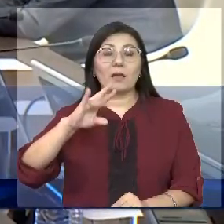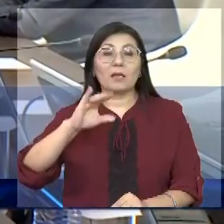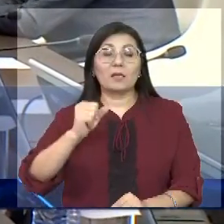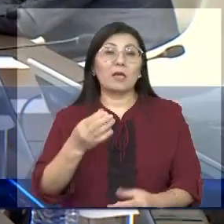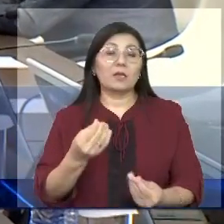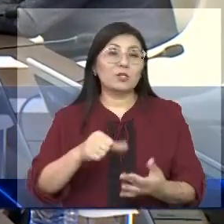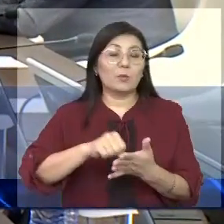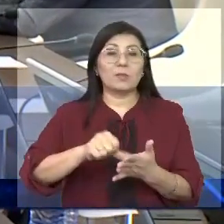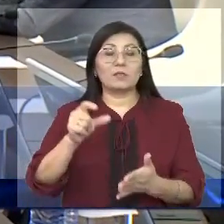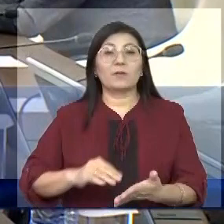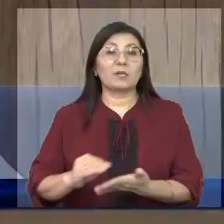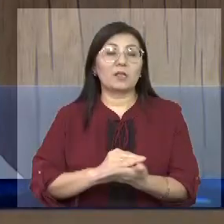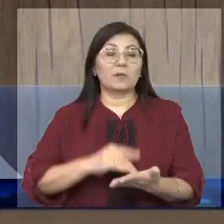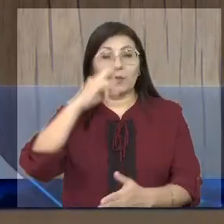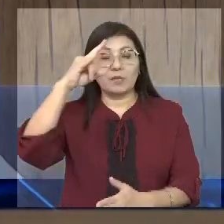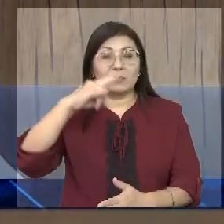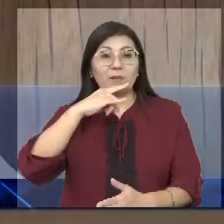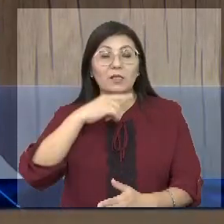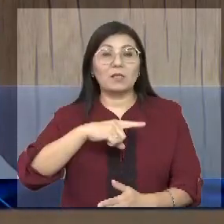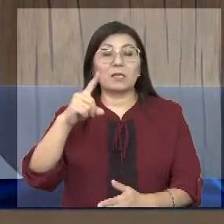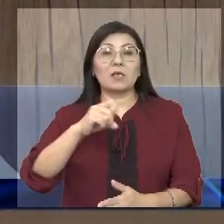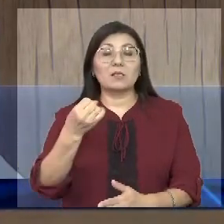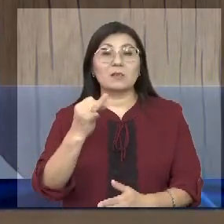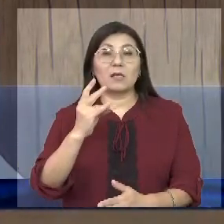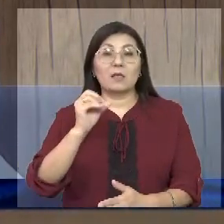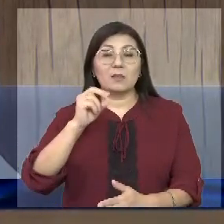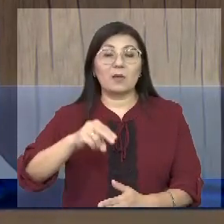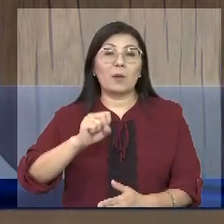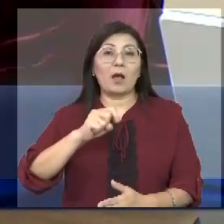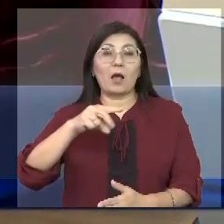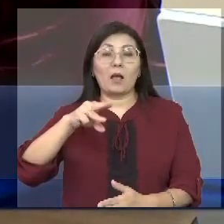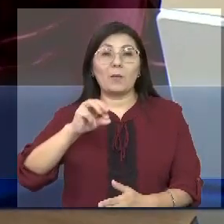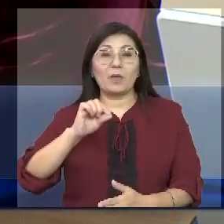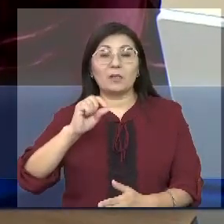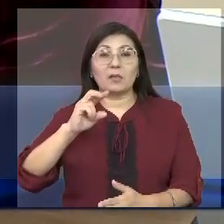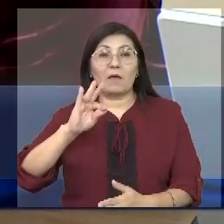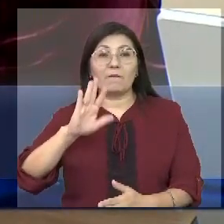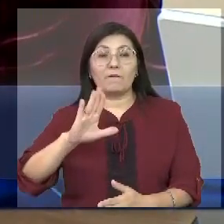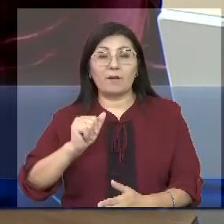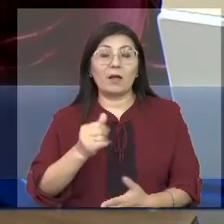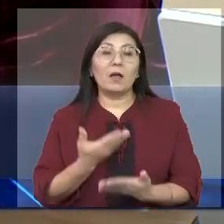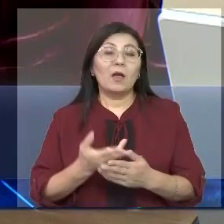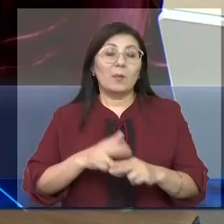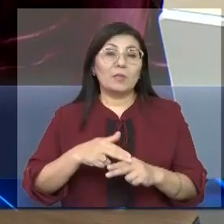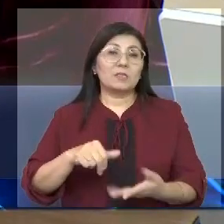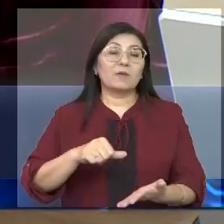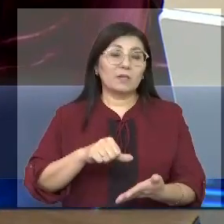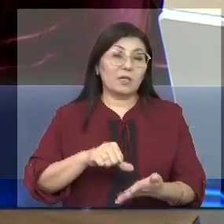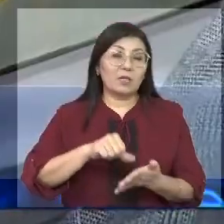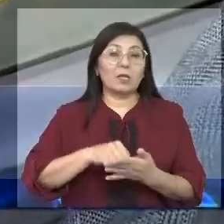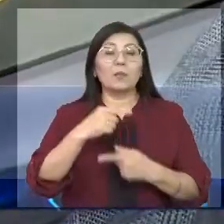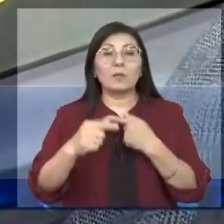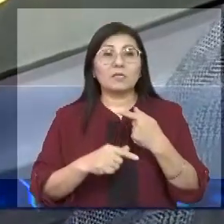Союза писателей Казахстана, общественным деятелем Зейне Пахметовой. На встрече также присутствовали потомок Темирбека Жургенова Жагып